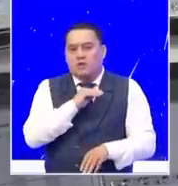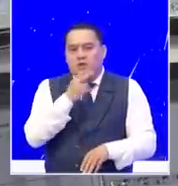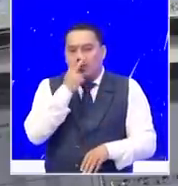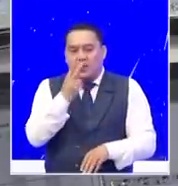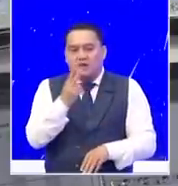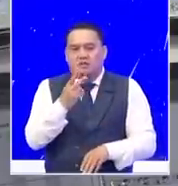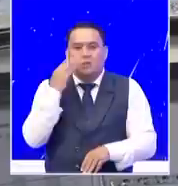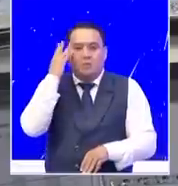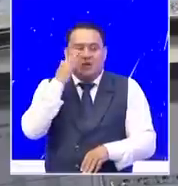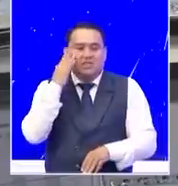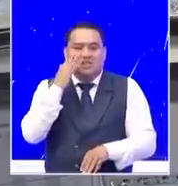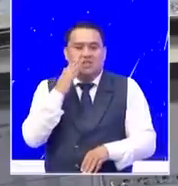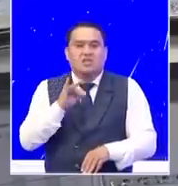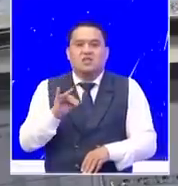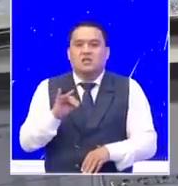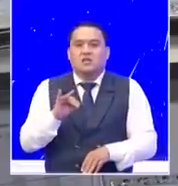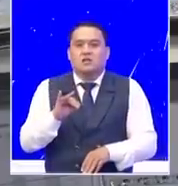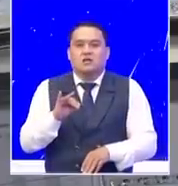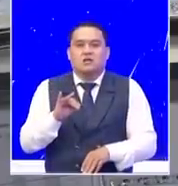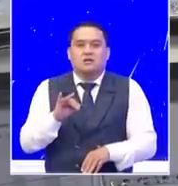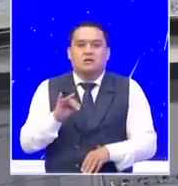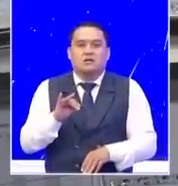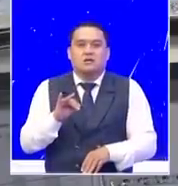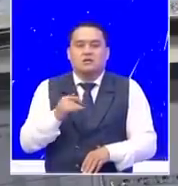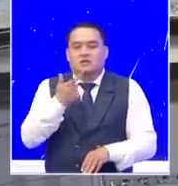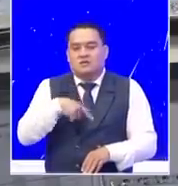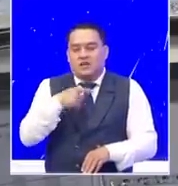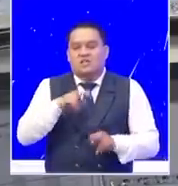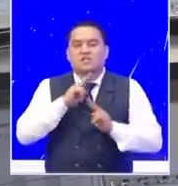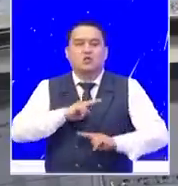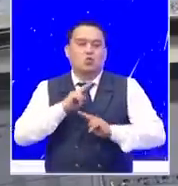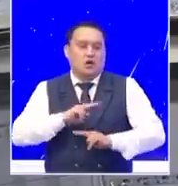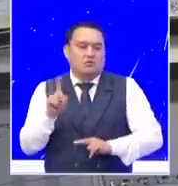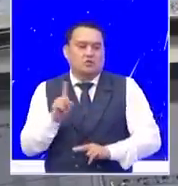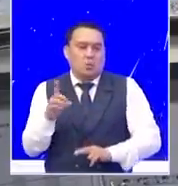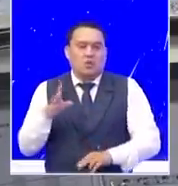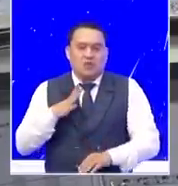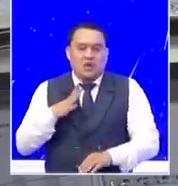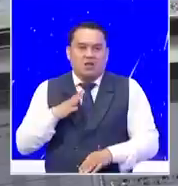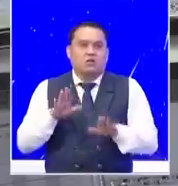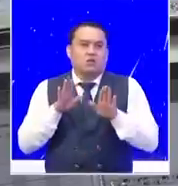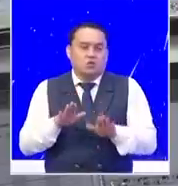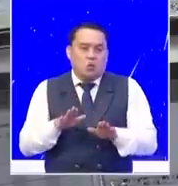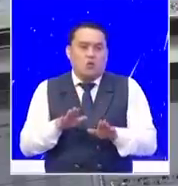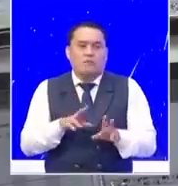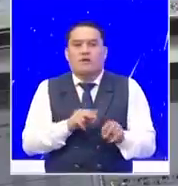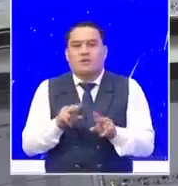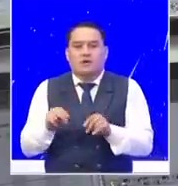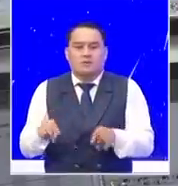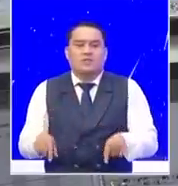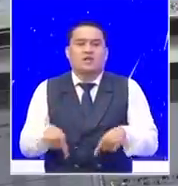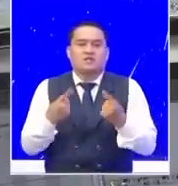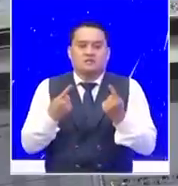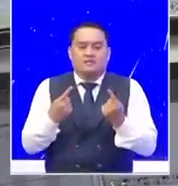и свои мысли в нужное русло, и идеи, и мысли своих сотрудников, чтобы это было только во благо